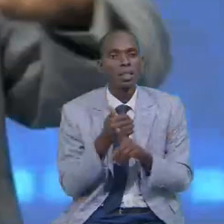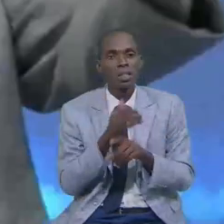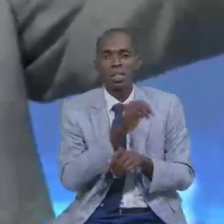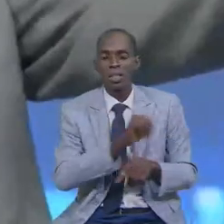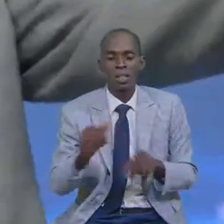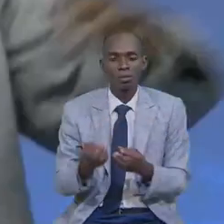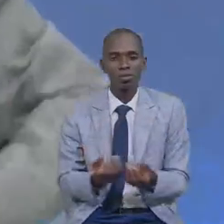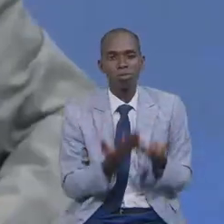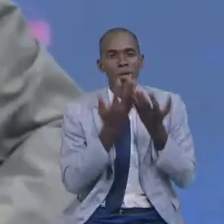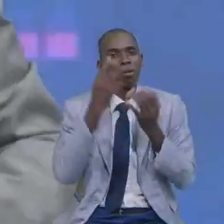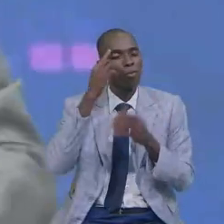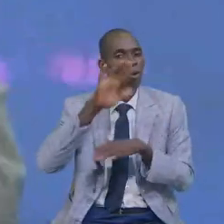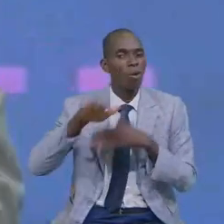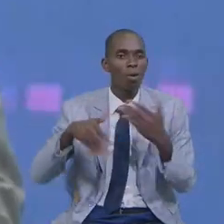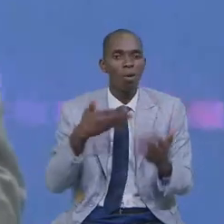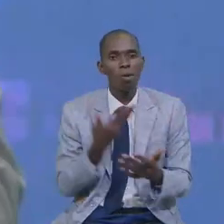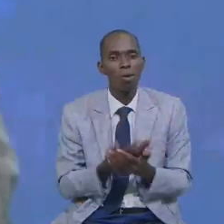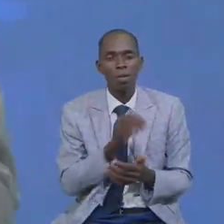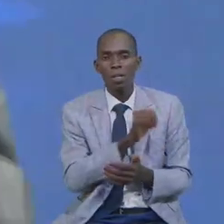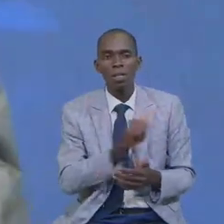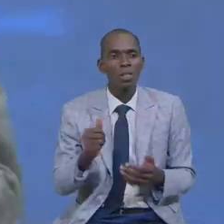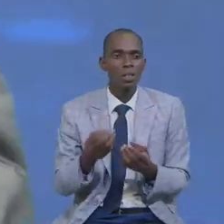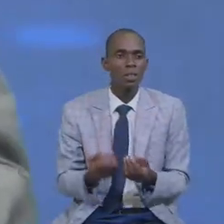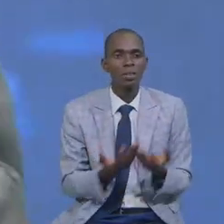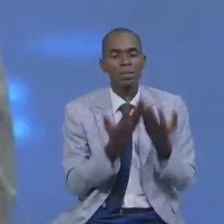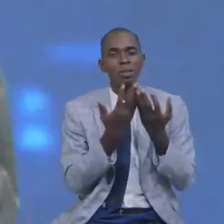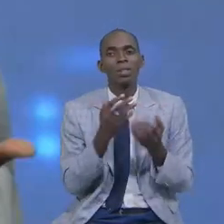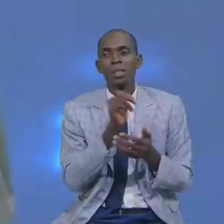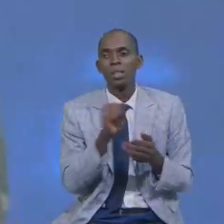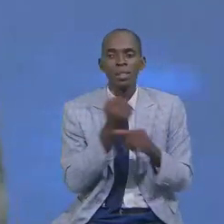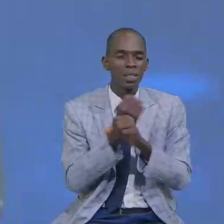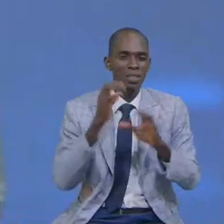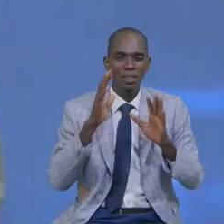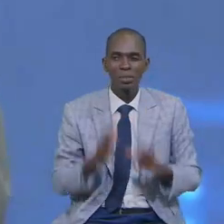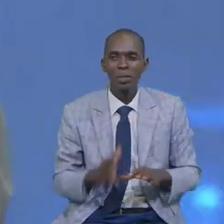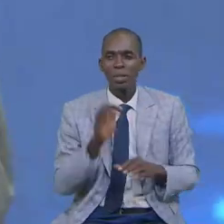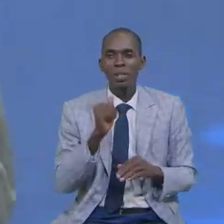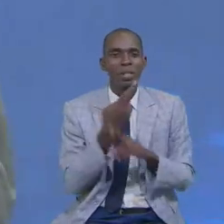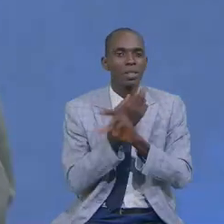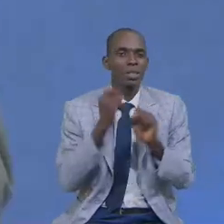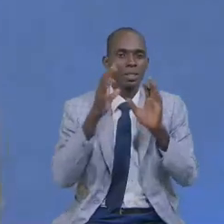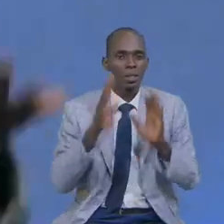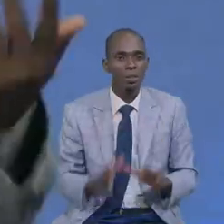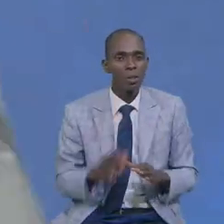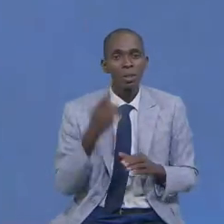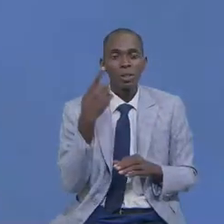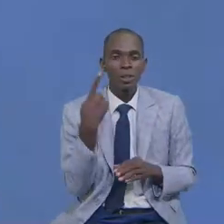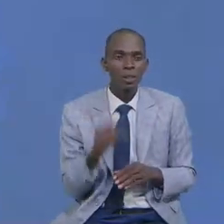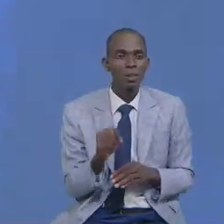pour tous. En rançon pour... Il est le sauveur, un rédempteur,